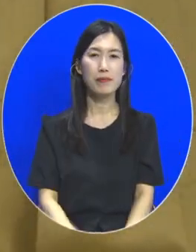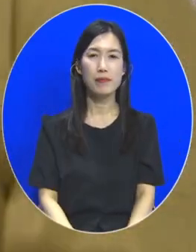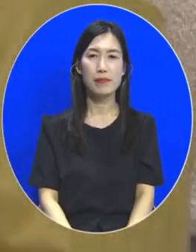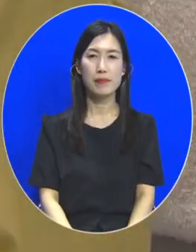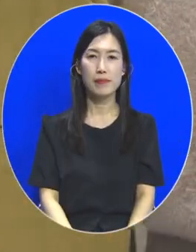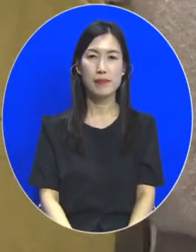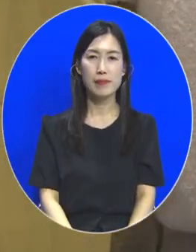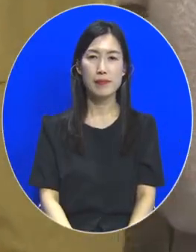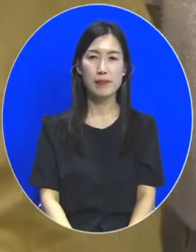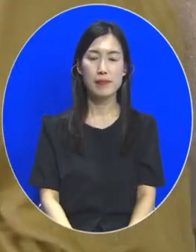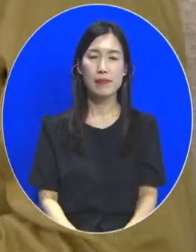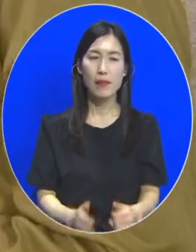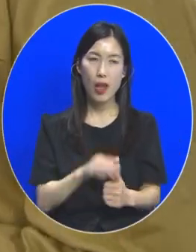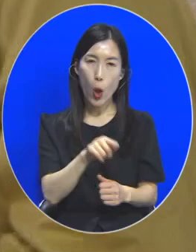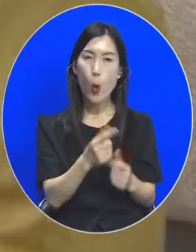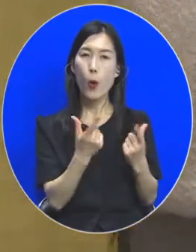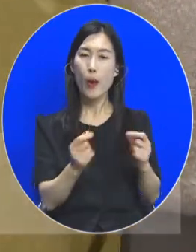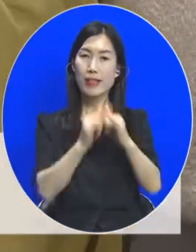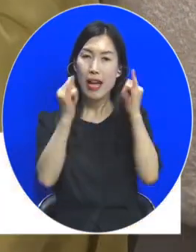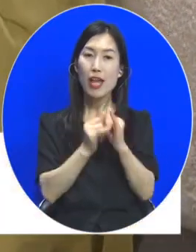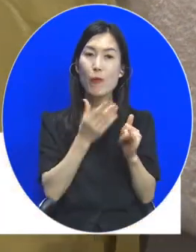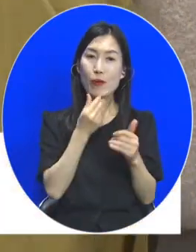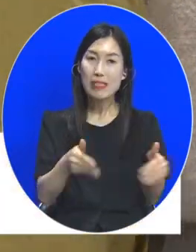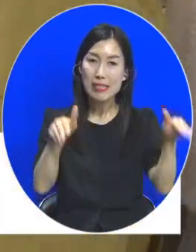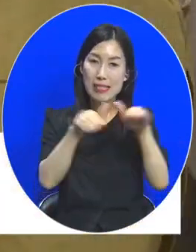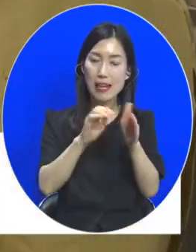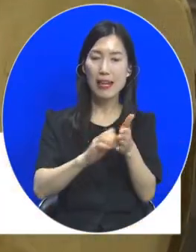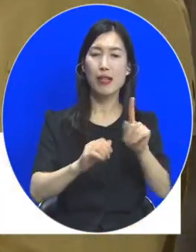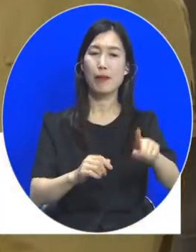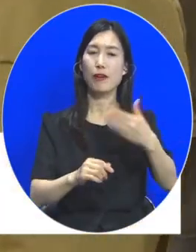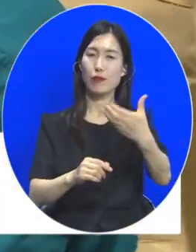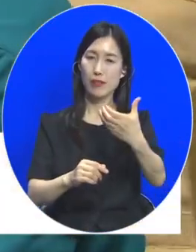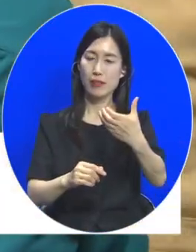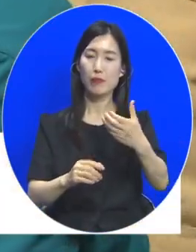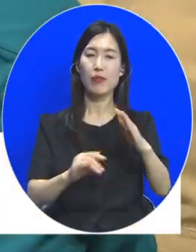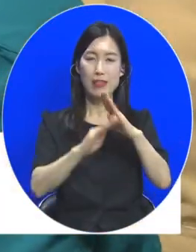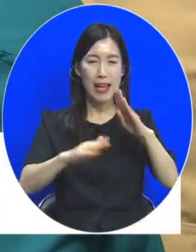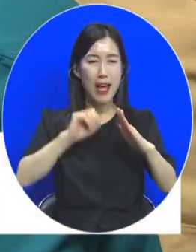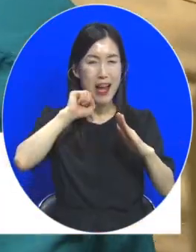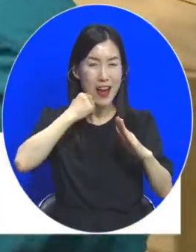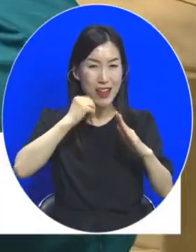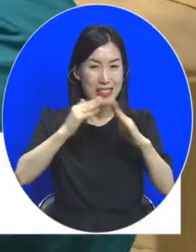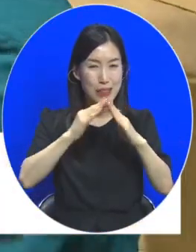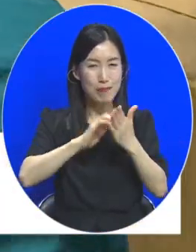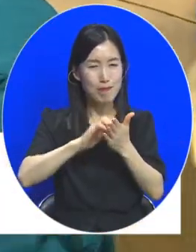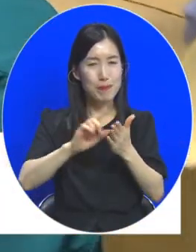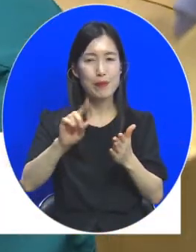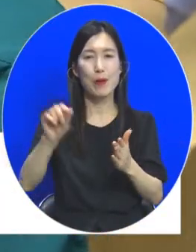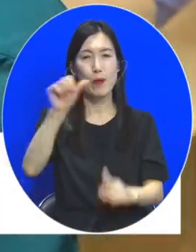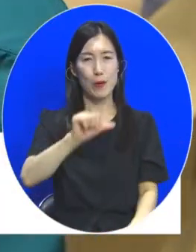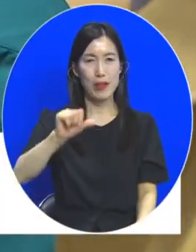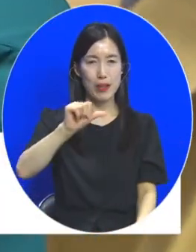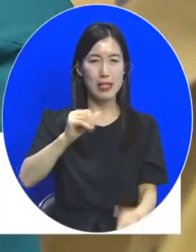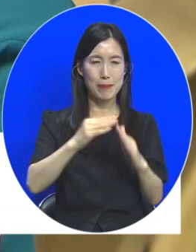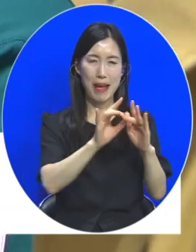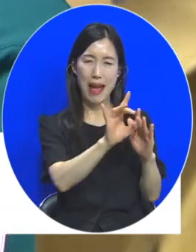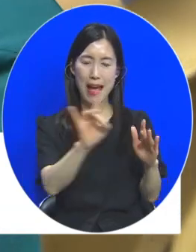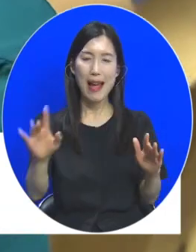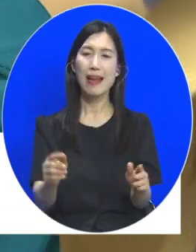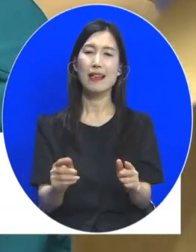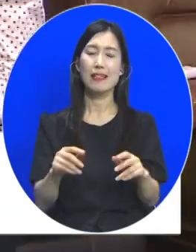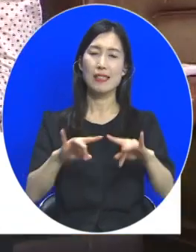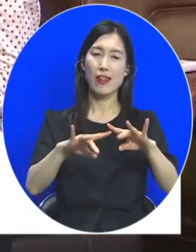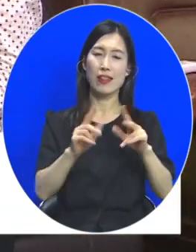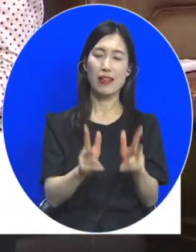정부가이 같은 사회복지시설 배관국과 저소득층 15,000가구의 냉방기기 설치를 지원합니다 전기